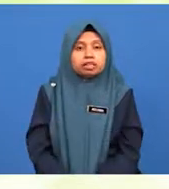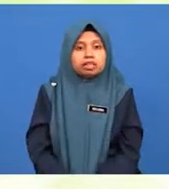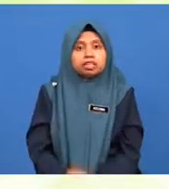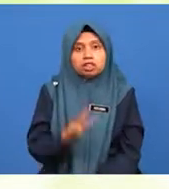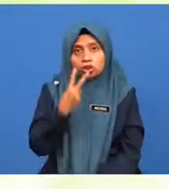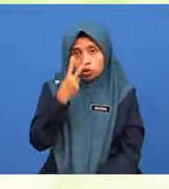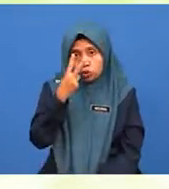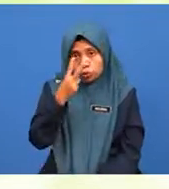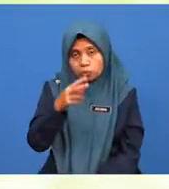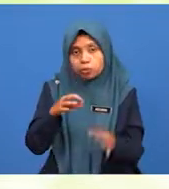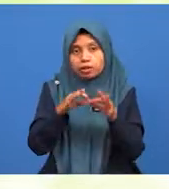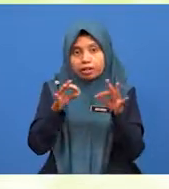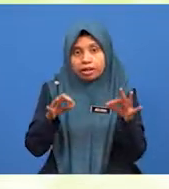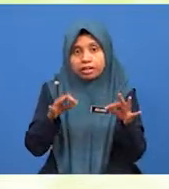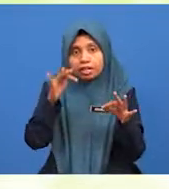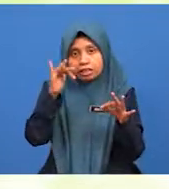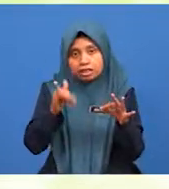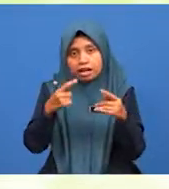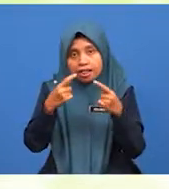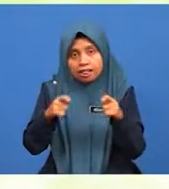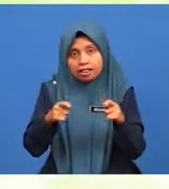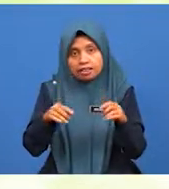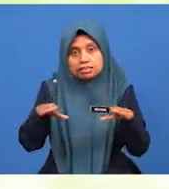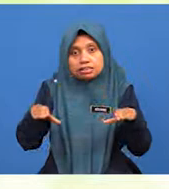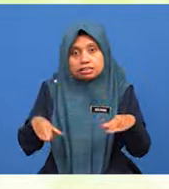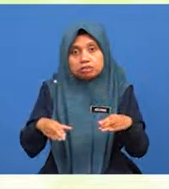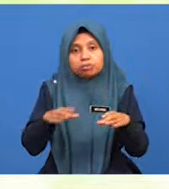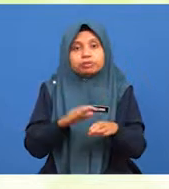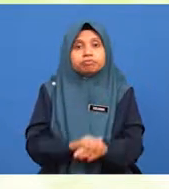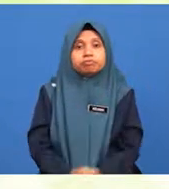Mari kita lihat ayat-ayat yang telah dibina.